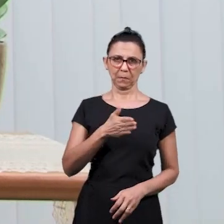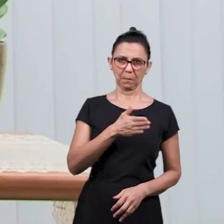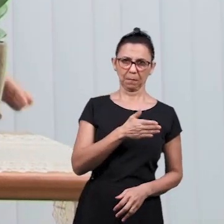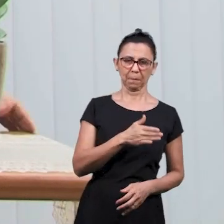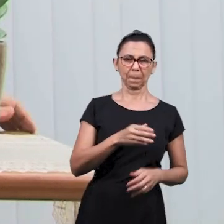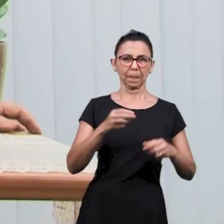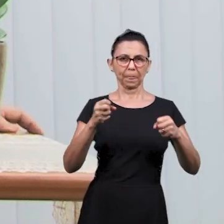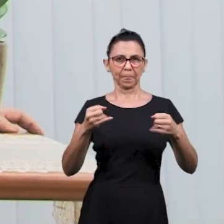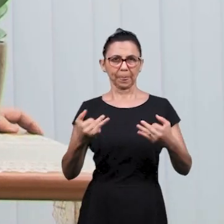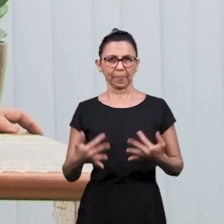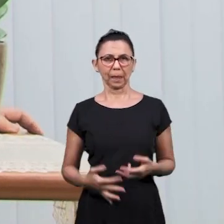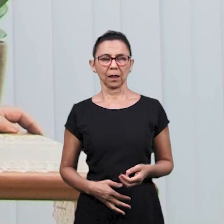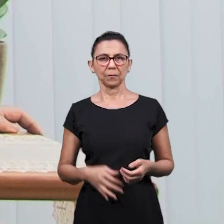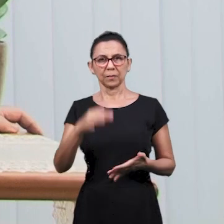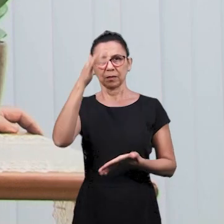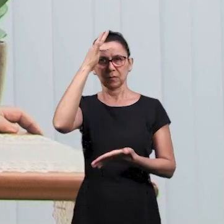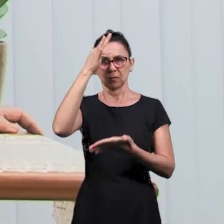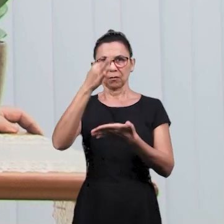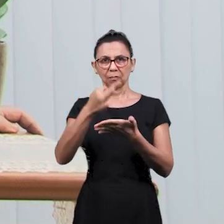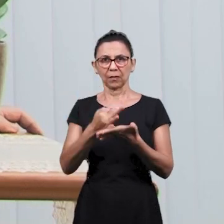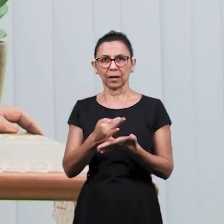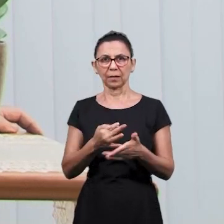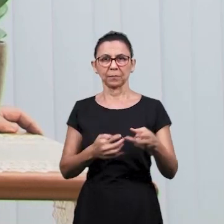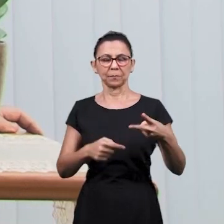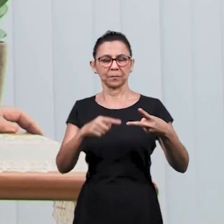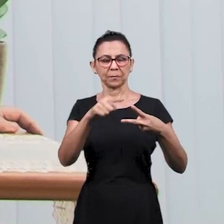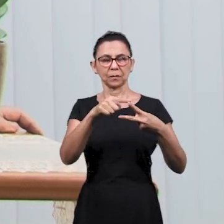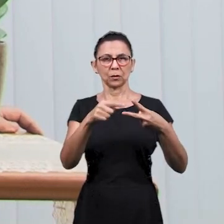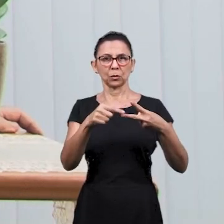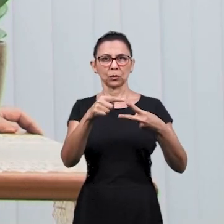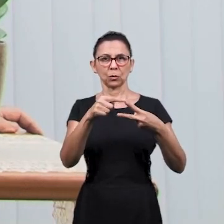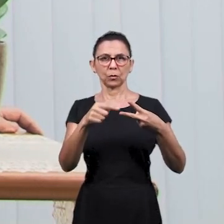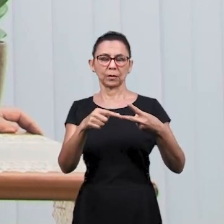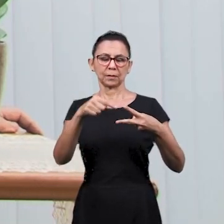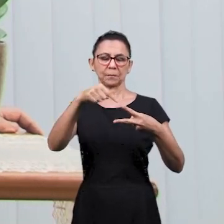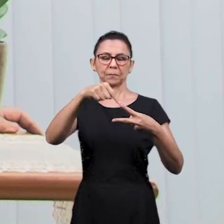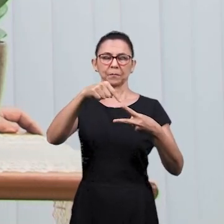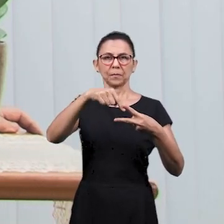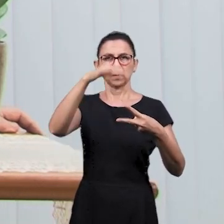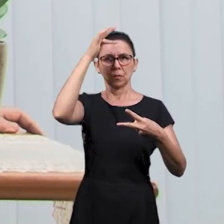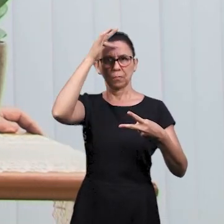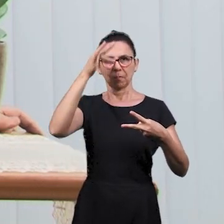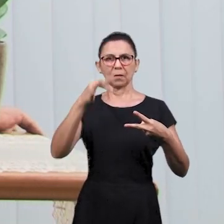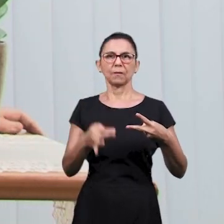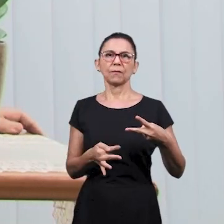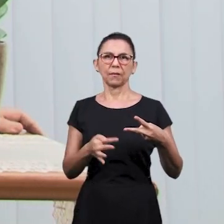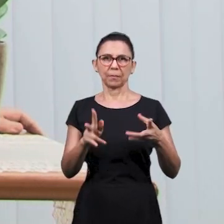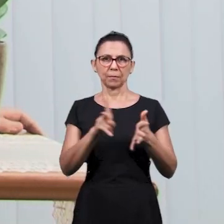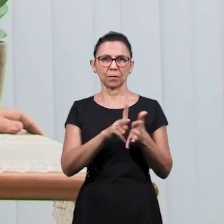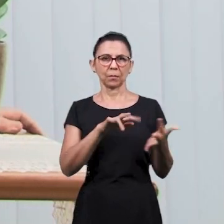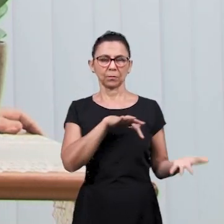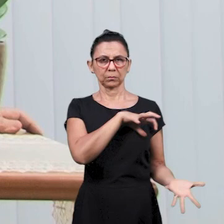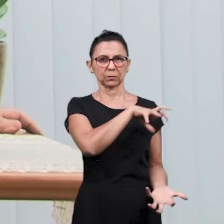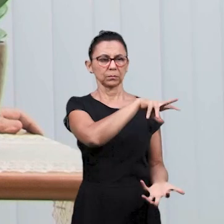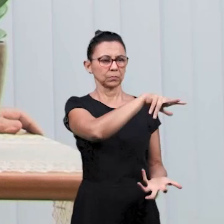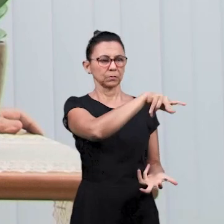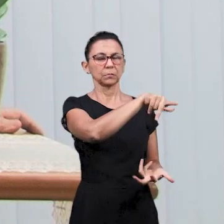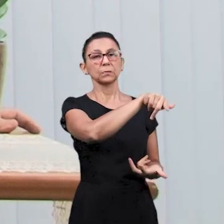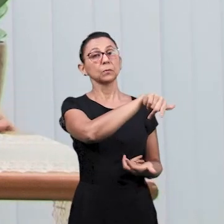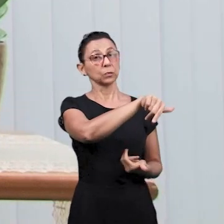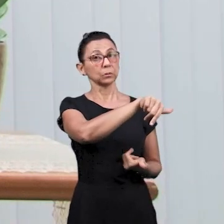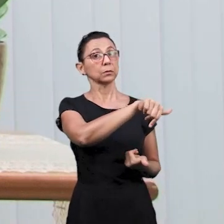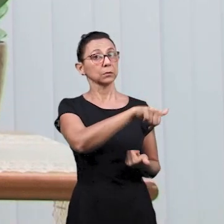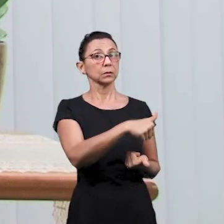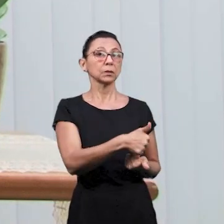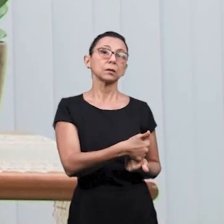нечто важное. Есть два разных вида веры. Есть вера, которая действует в этом мире, в котором мы